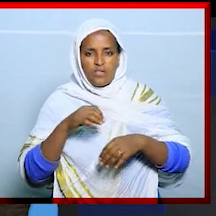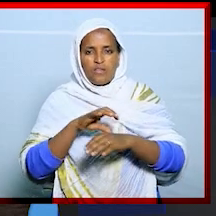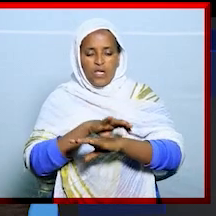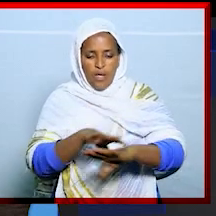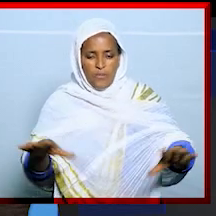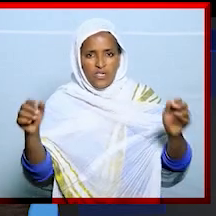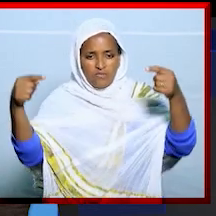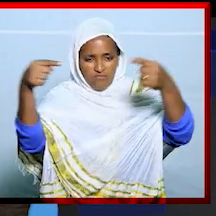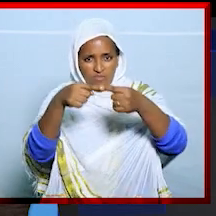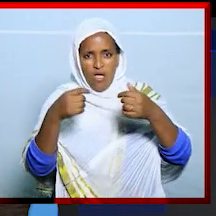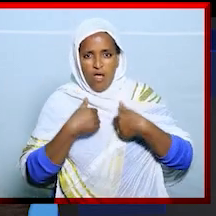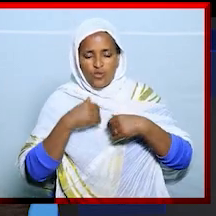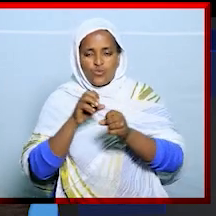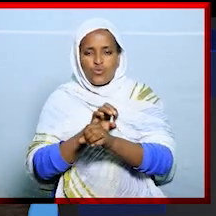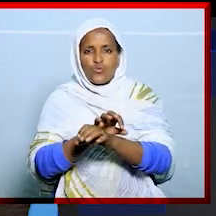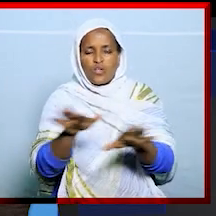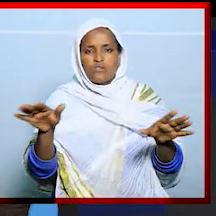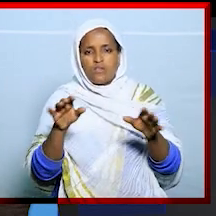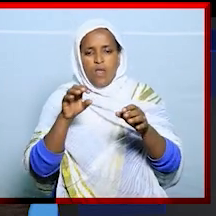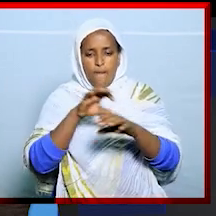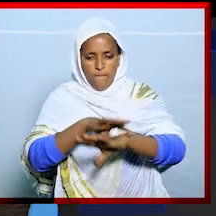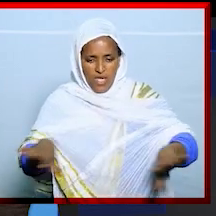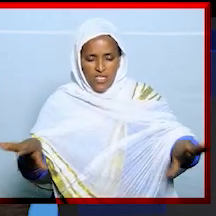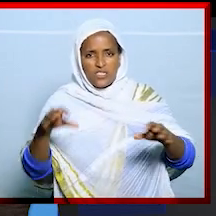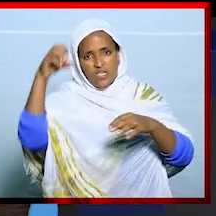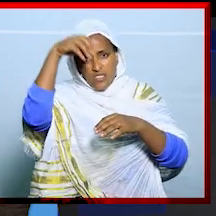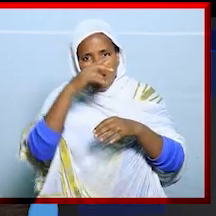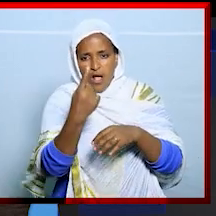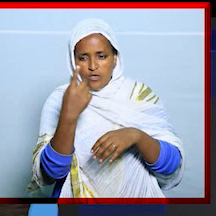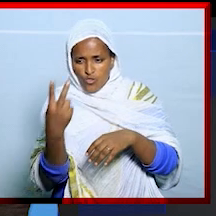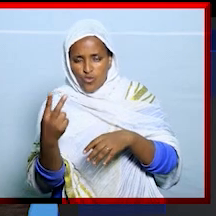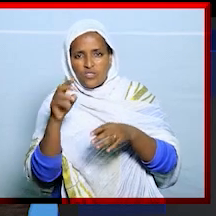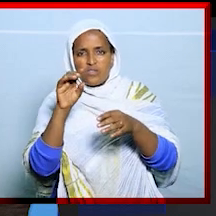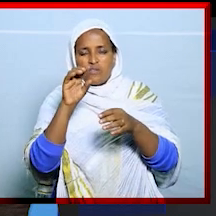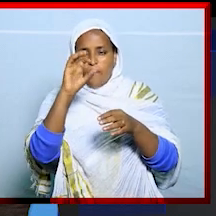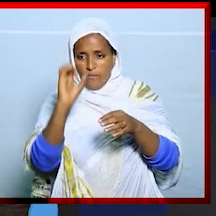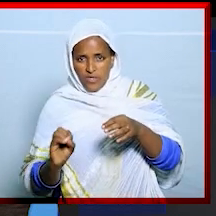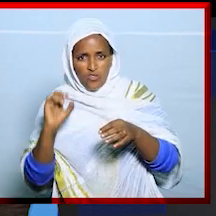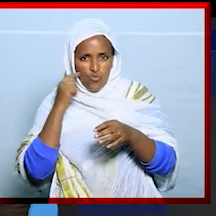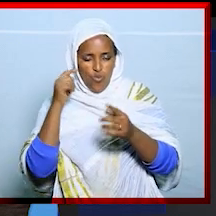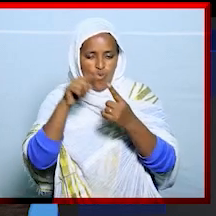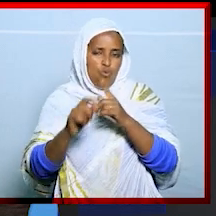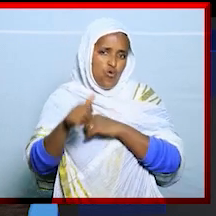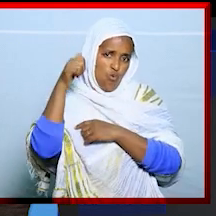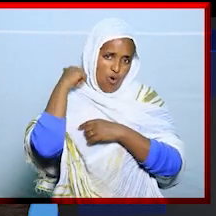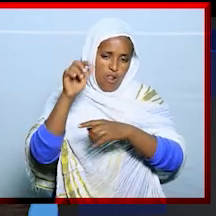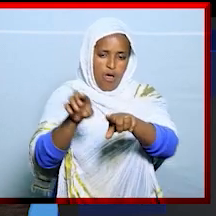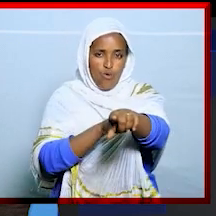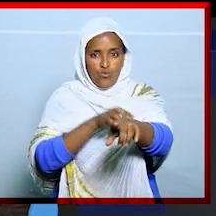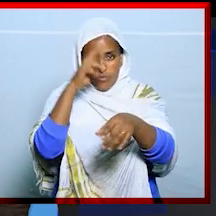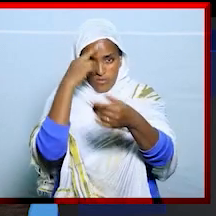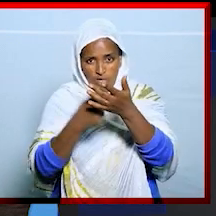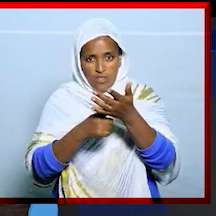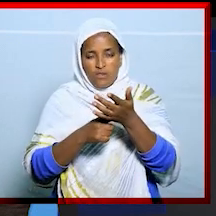ካለችበት ከመሬት ጋር ካለችበት ርቀት መሬት ከፀሐይ ከአንድ እስከ 2% እንኳን ርቀት